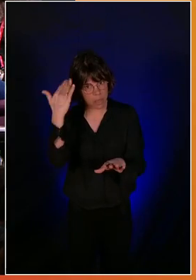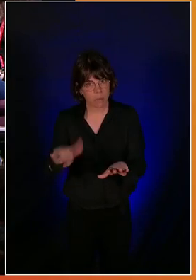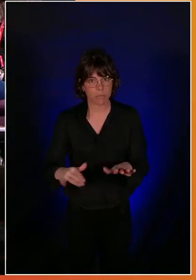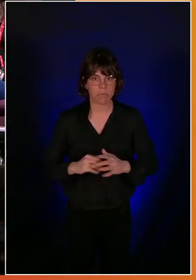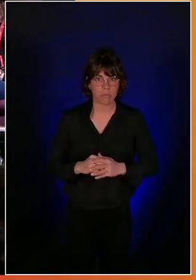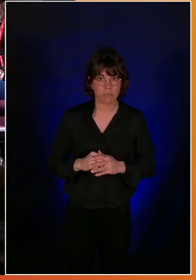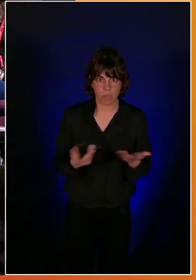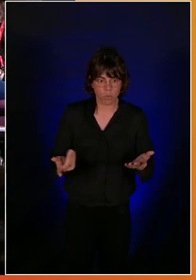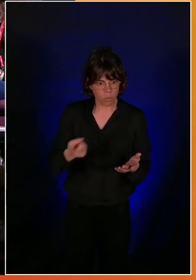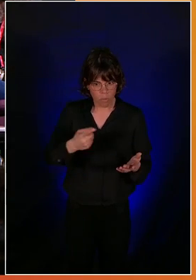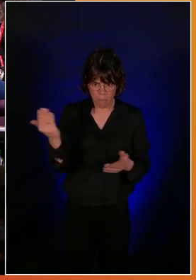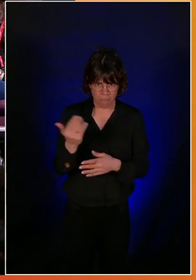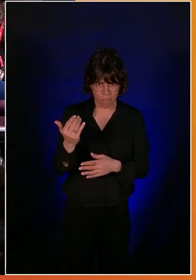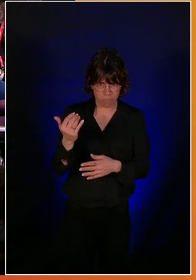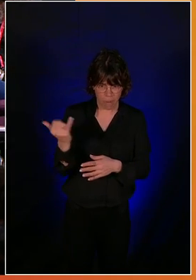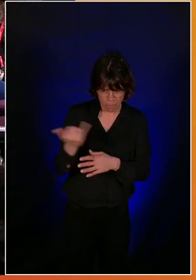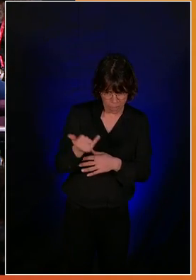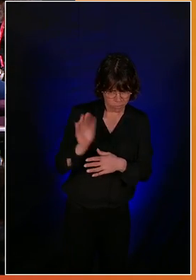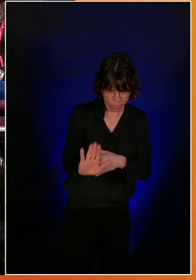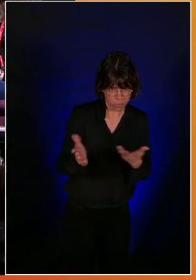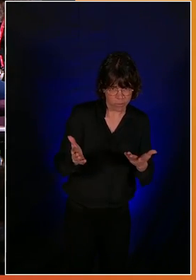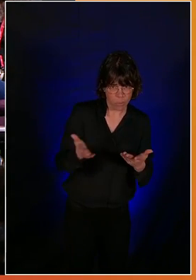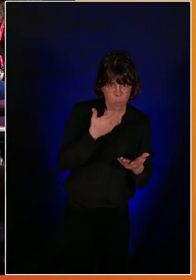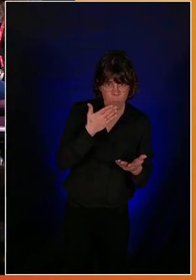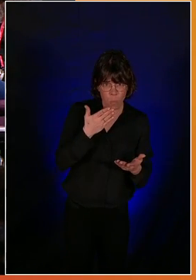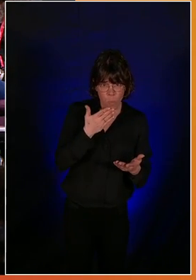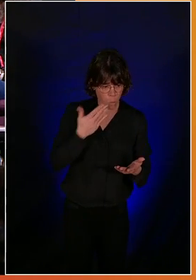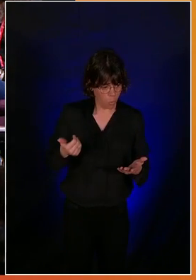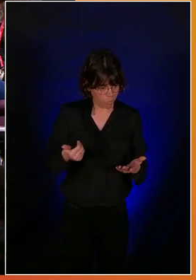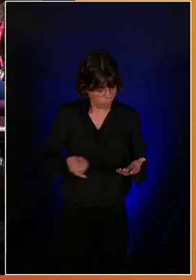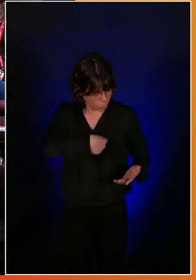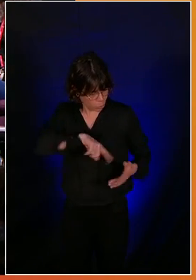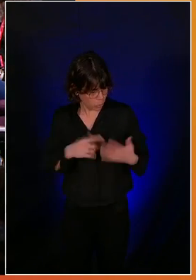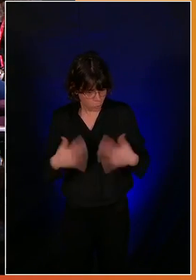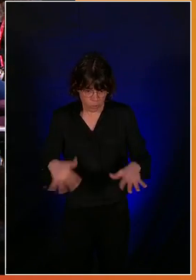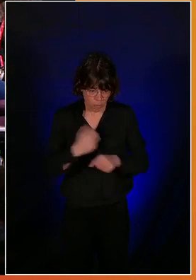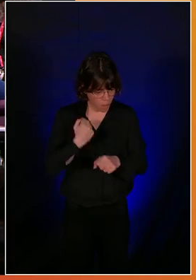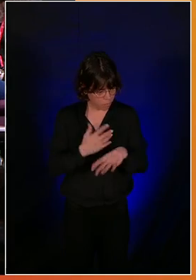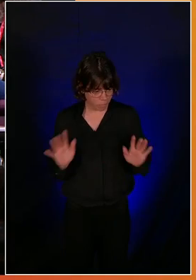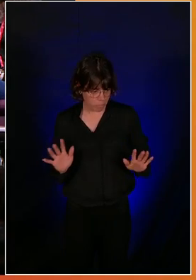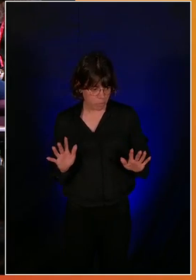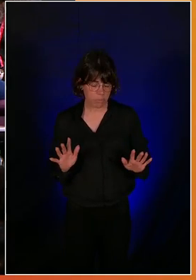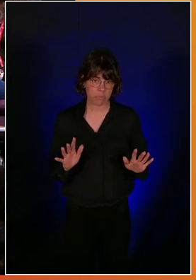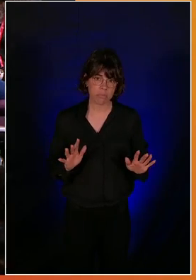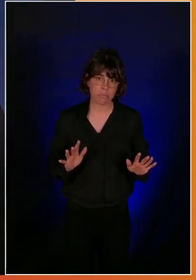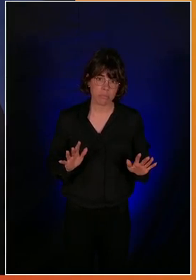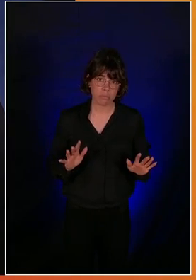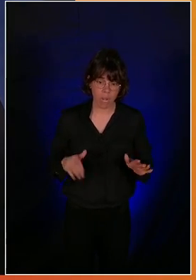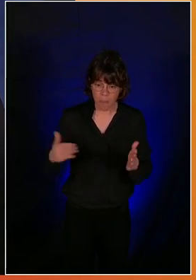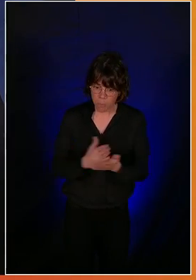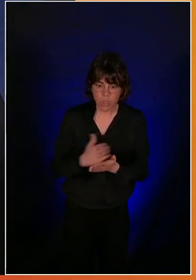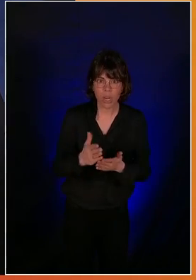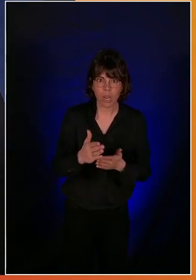qu'on avait pas besoin d'eux qu'on peut être même mieux mieux sans eux et puis qu'on puisse aller au bout avec un projet